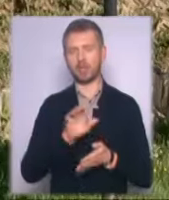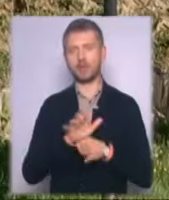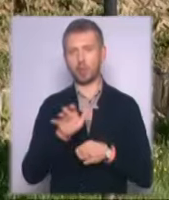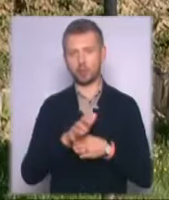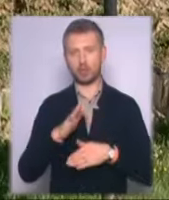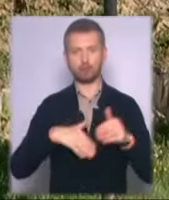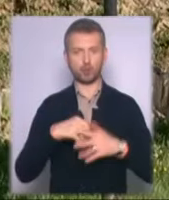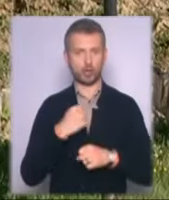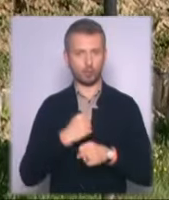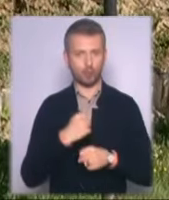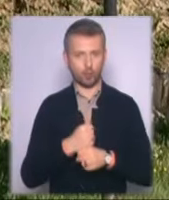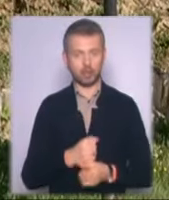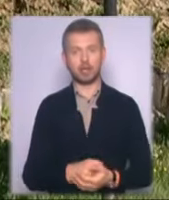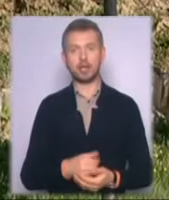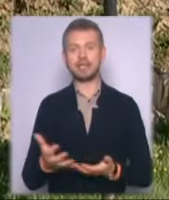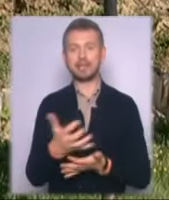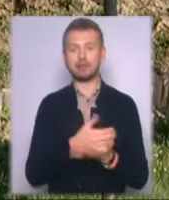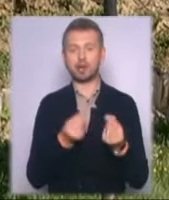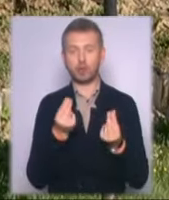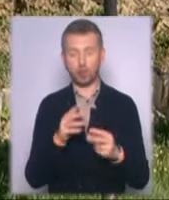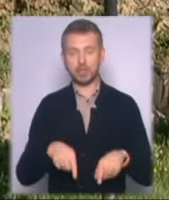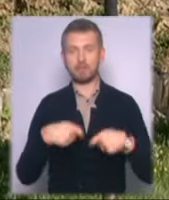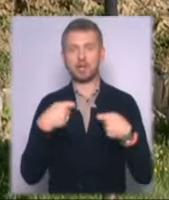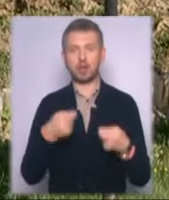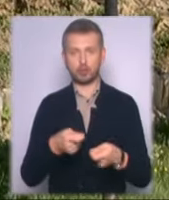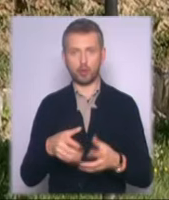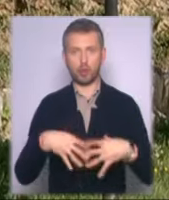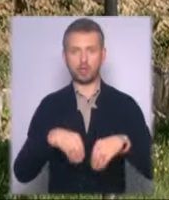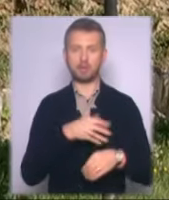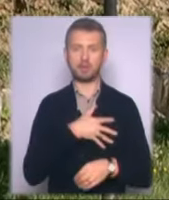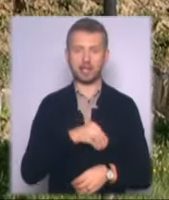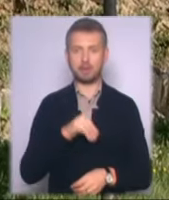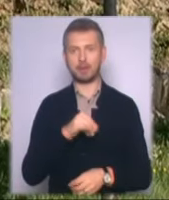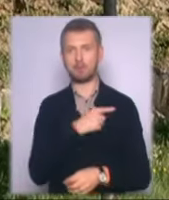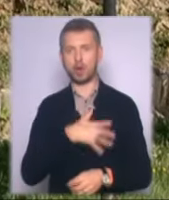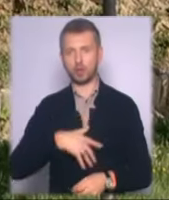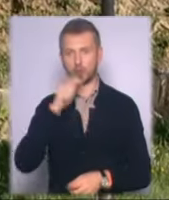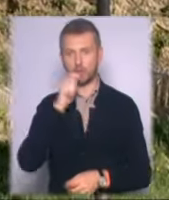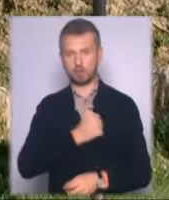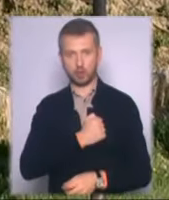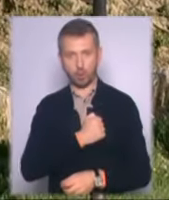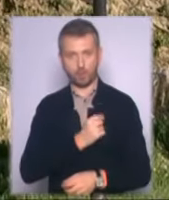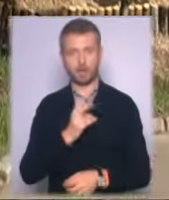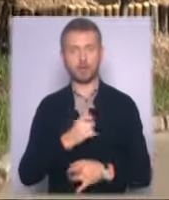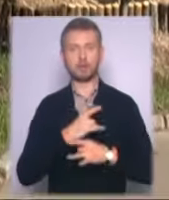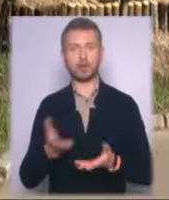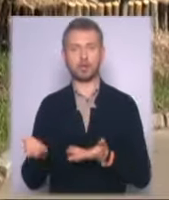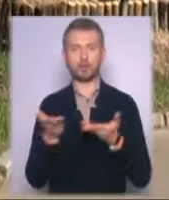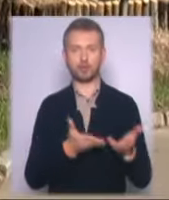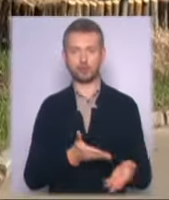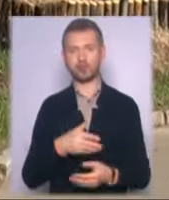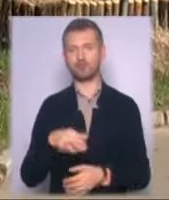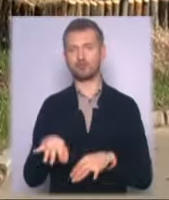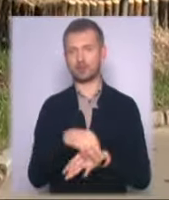ярмарку. Зібрані кошти передадуть родинам загиблих та поранених українських військових. На свято запрошені перша леді Марина Порошенко